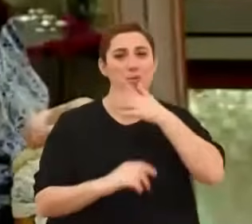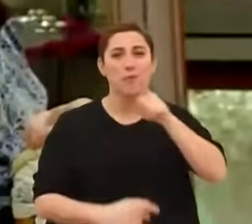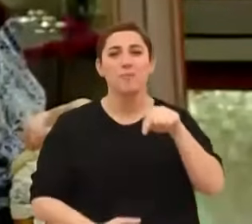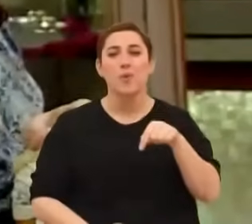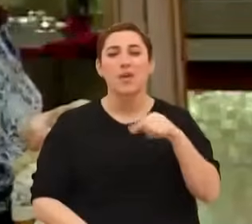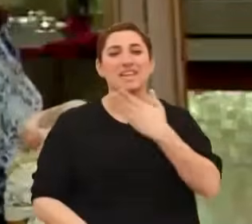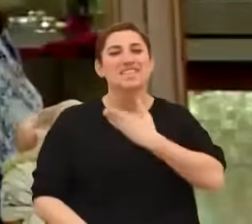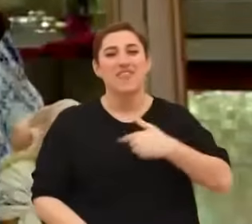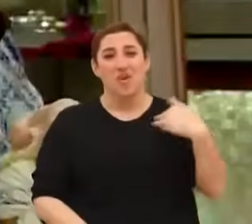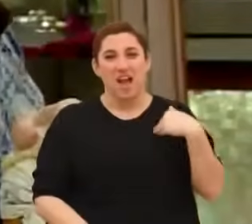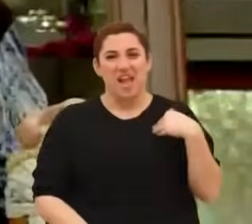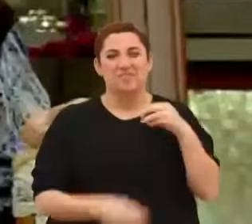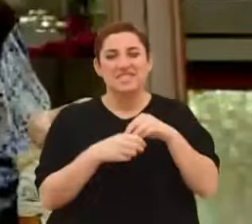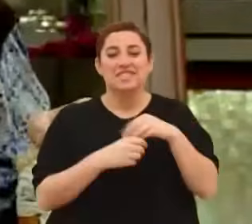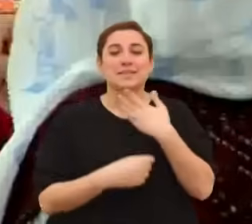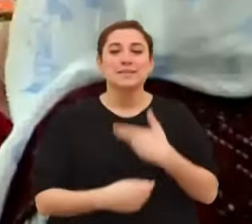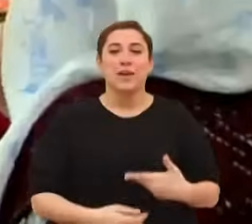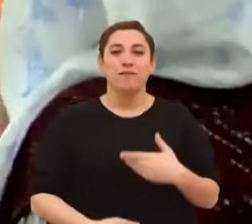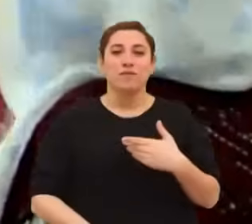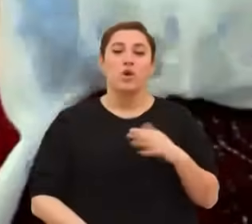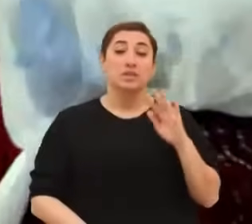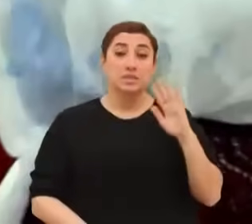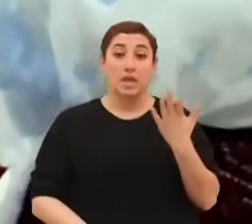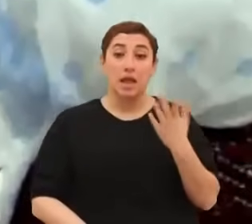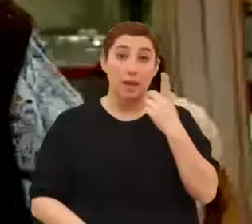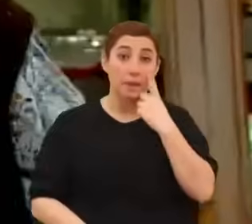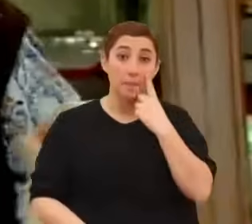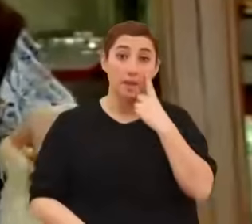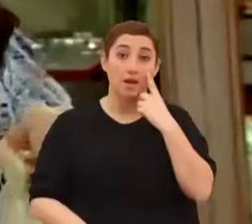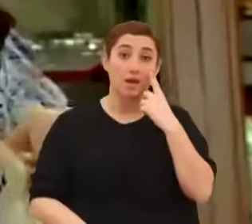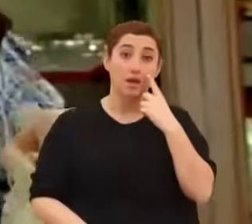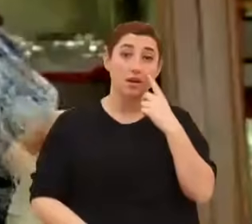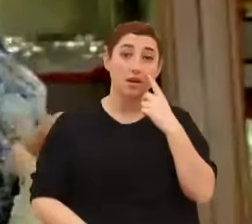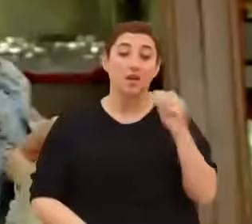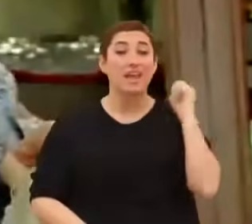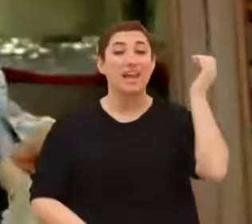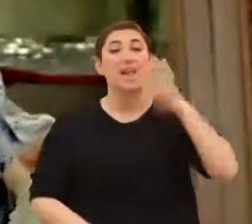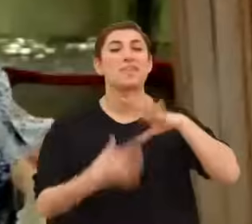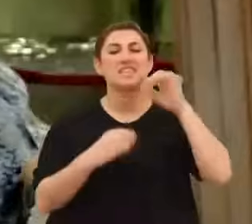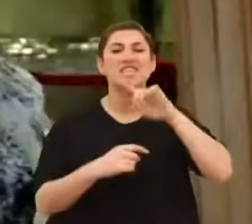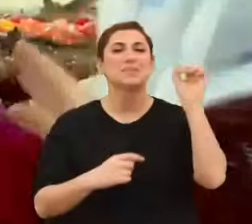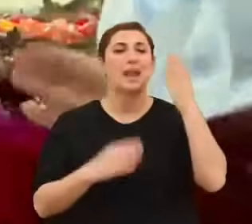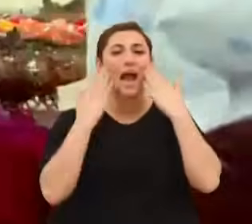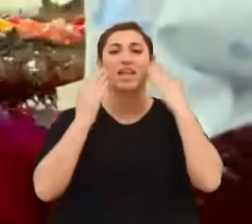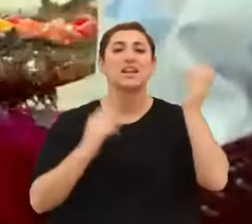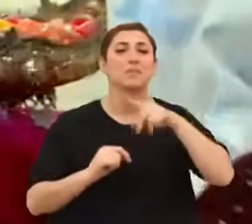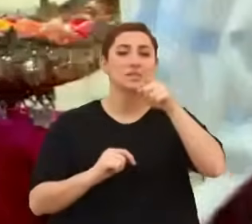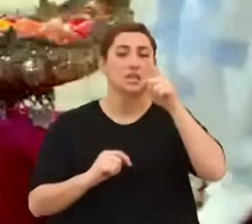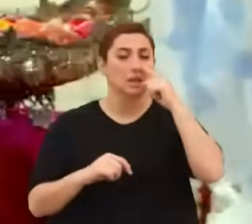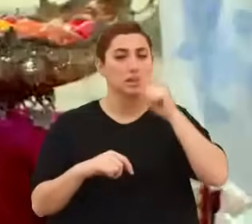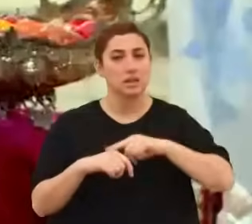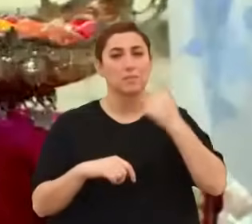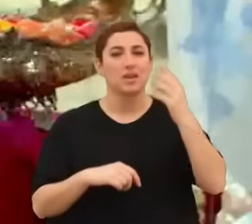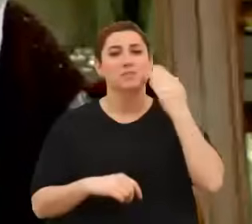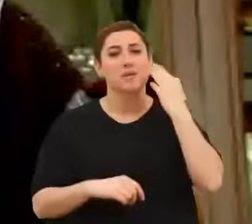böyle seveyi, kalpten seveyi. Zaten bak, dünmeyen insandan hiçbir hayır gelmez. Sen inan